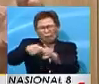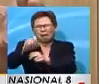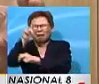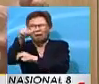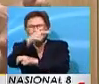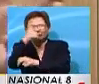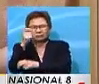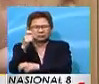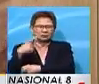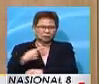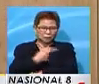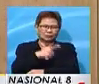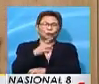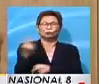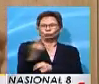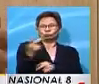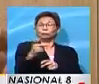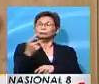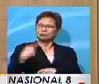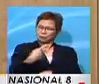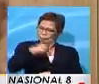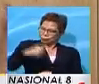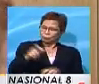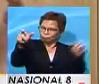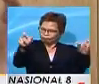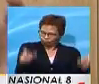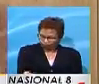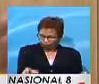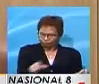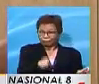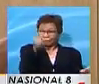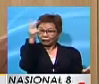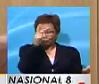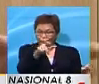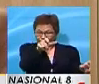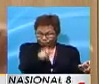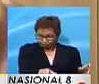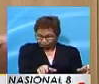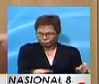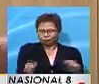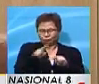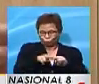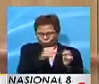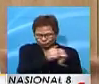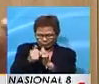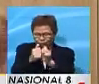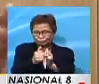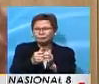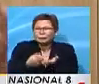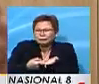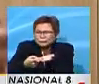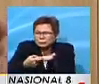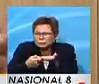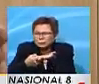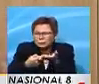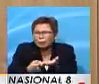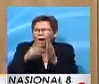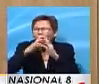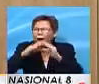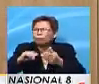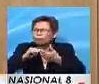perlukan du-dua pihak Medi by government Kementerian untuk duduk macam mana kita nak nak find